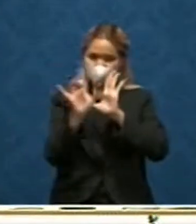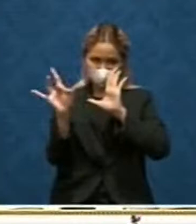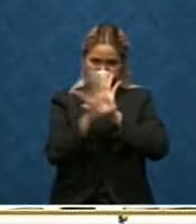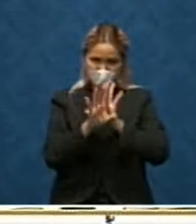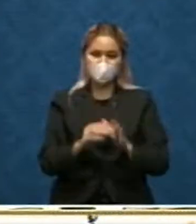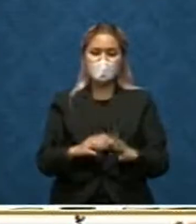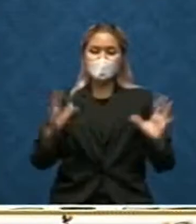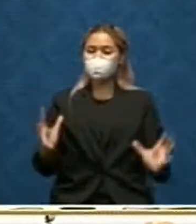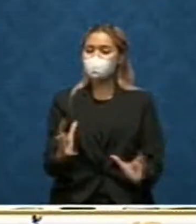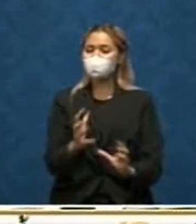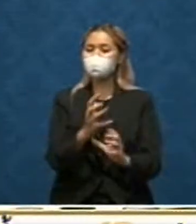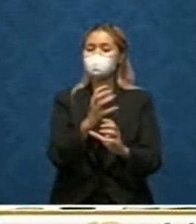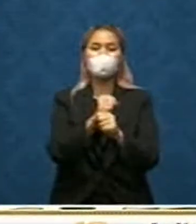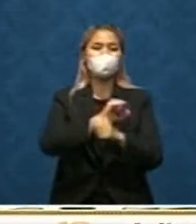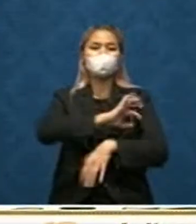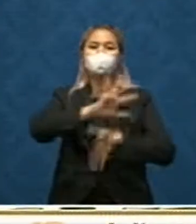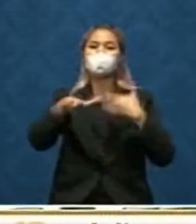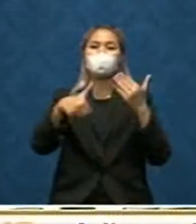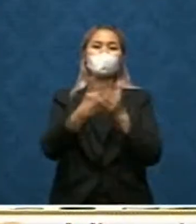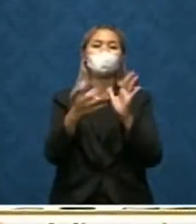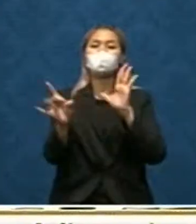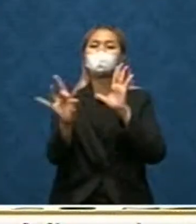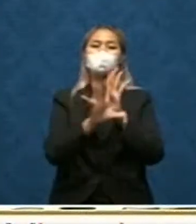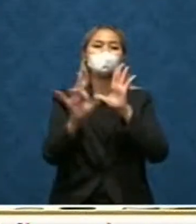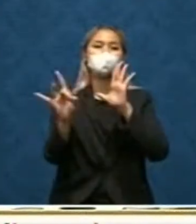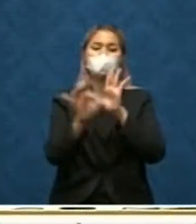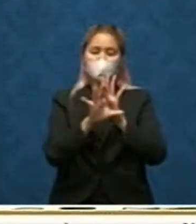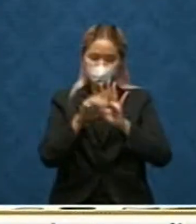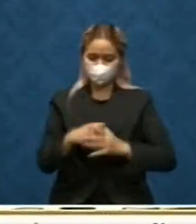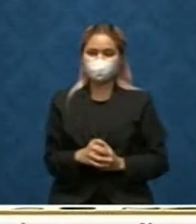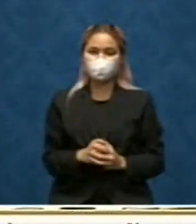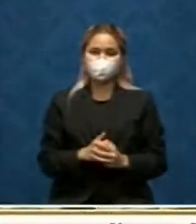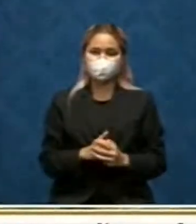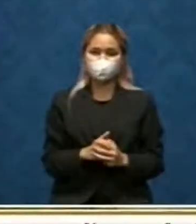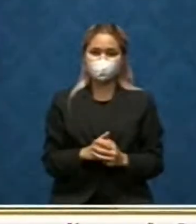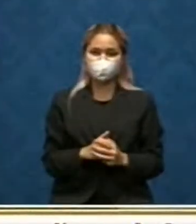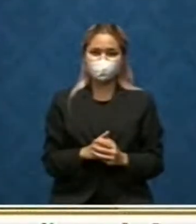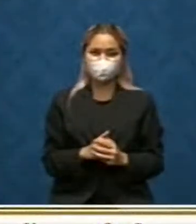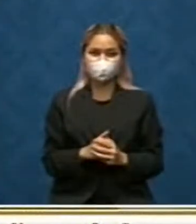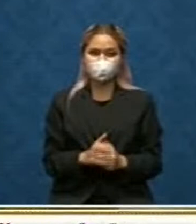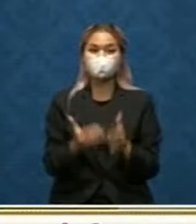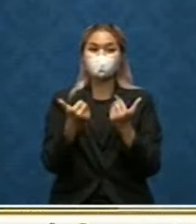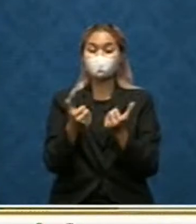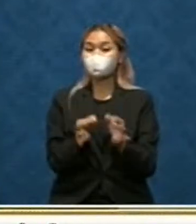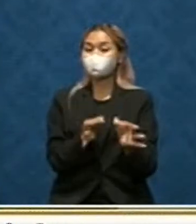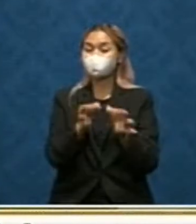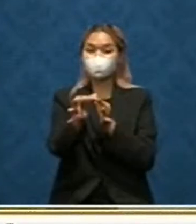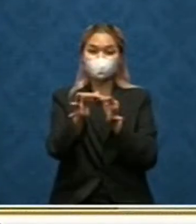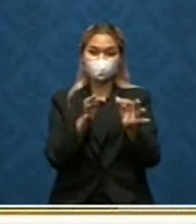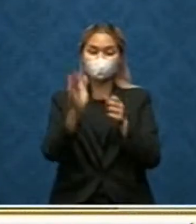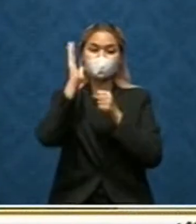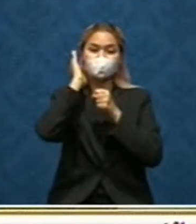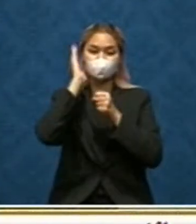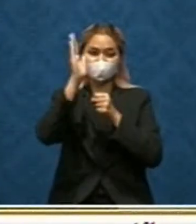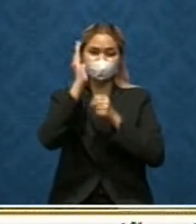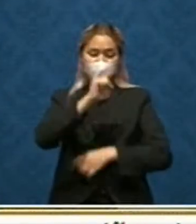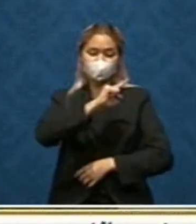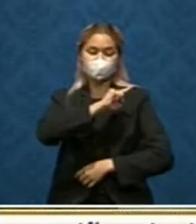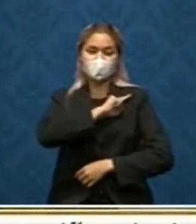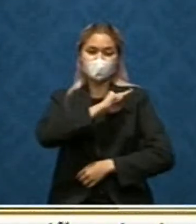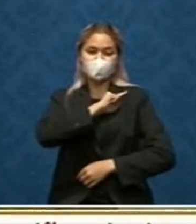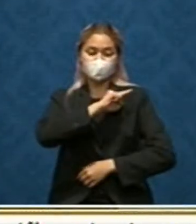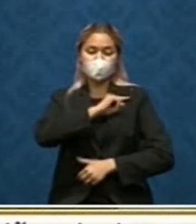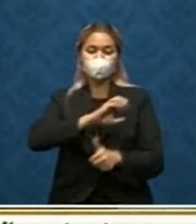จะเรีกวาสรุปหรอไมเรียกวาสรุปก็สุดท Neil่ว่ากจะทาหนาที่พยายามนำเสี่